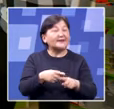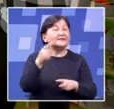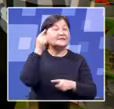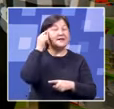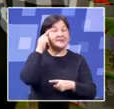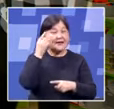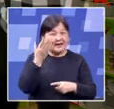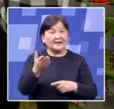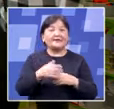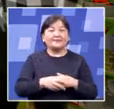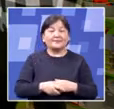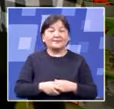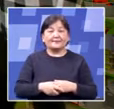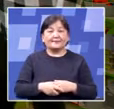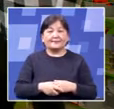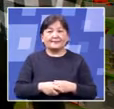эргэнэг санцгаая.